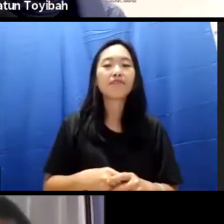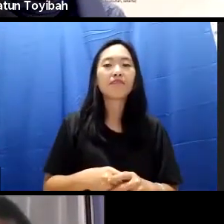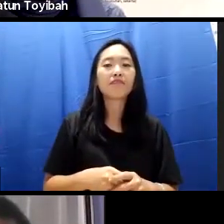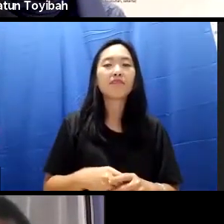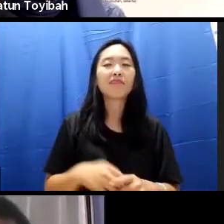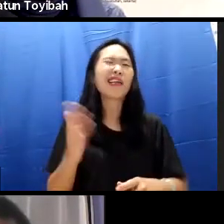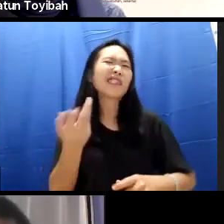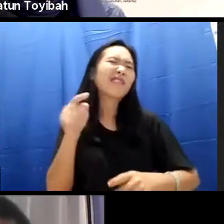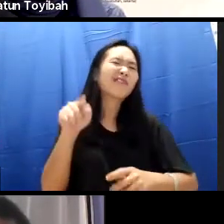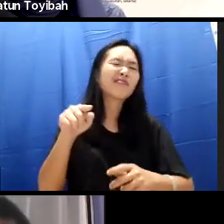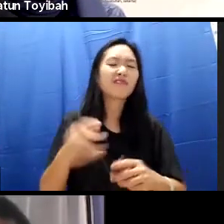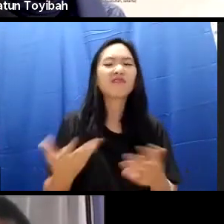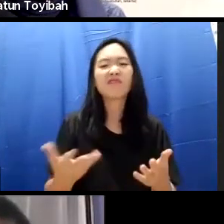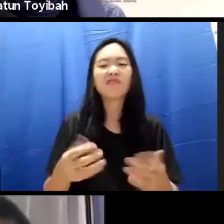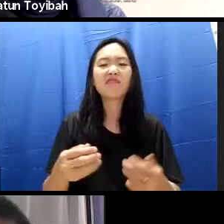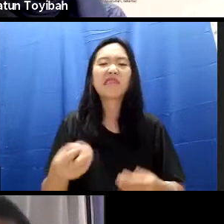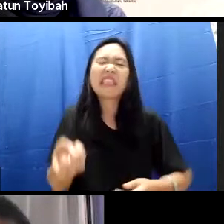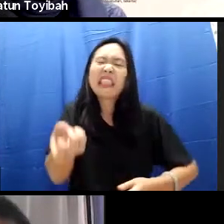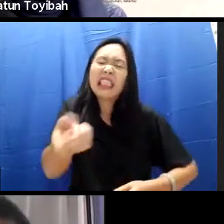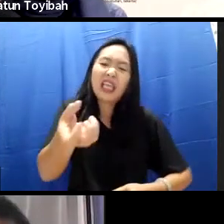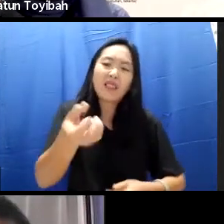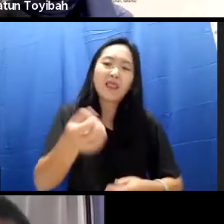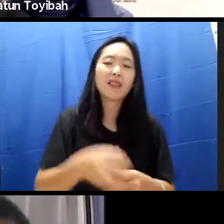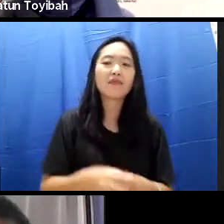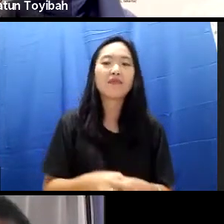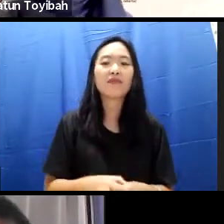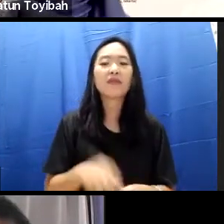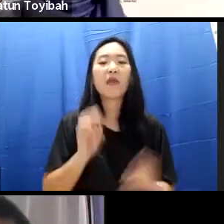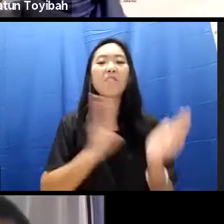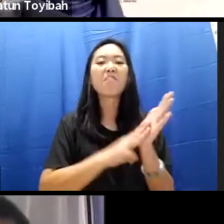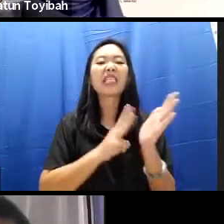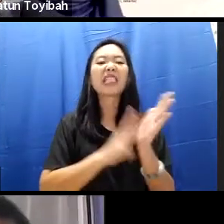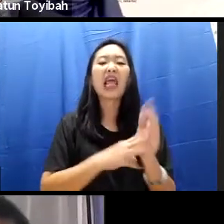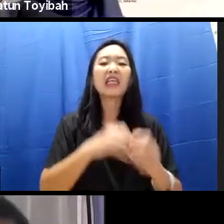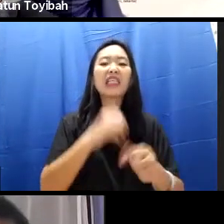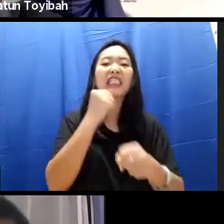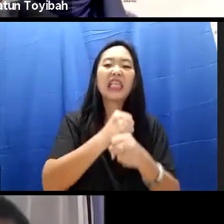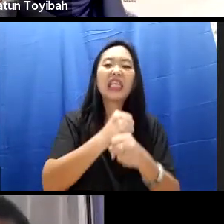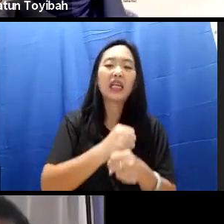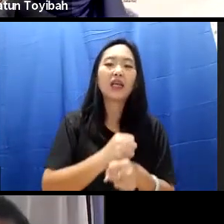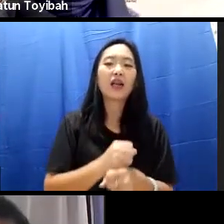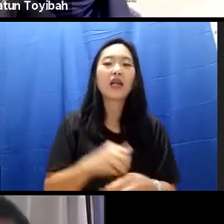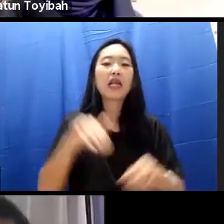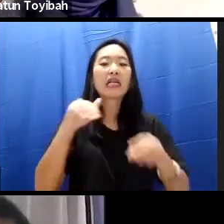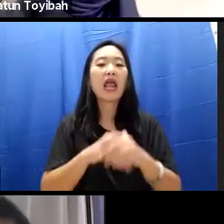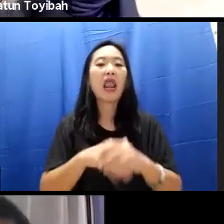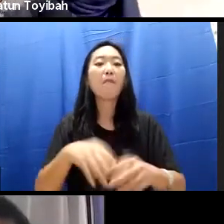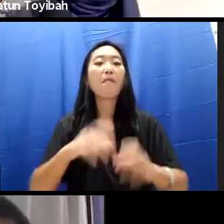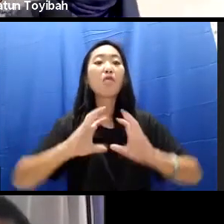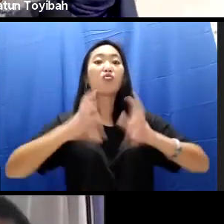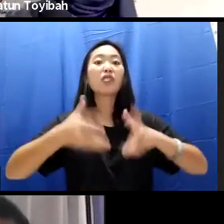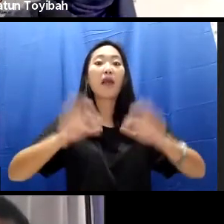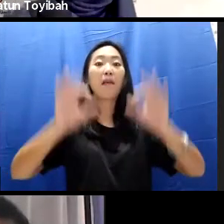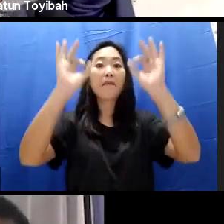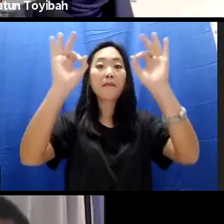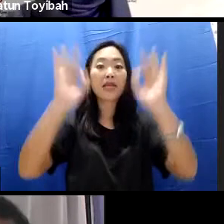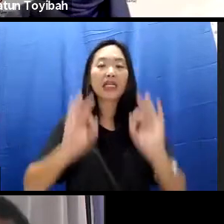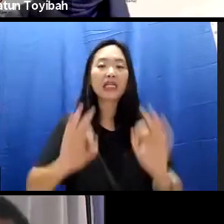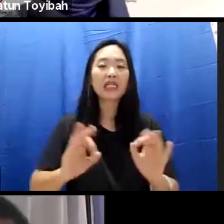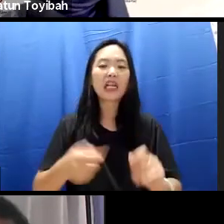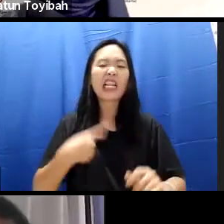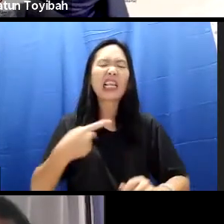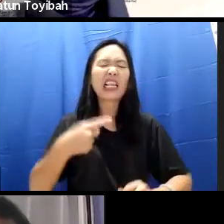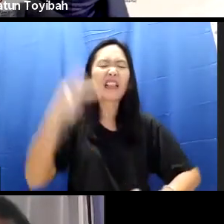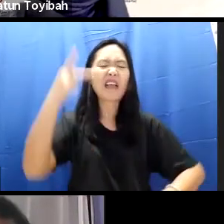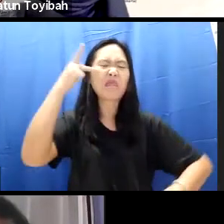sebenarnya persoalan-persoalan gender dalam akademia yang emang overlook itu, nggak terlihat itu